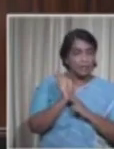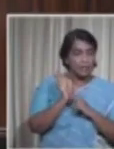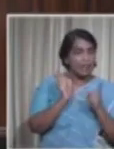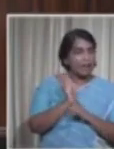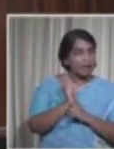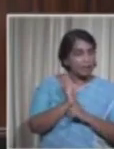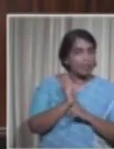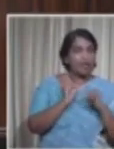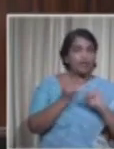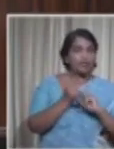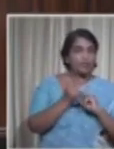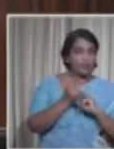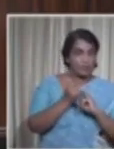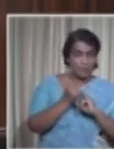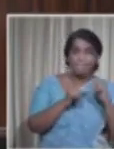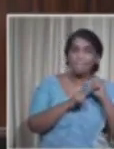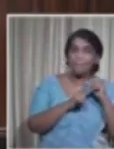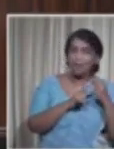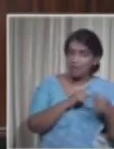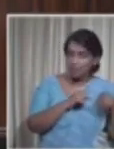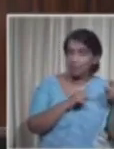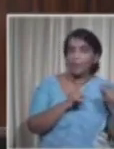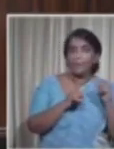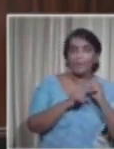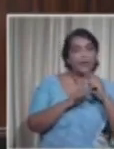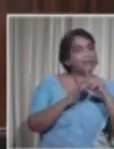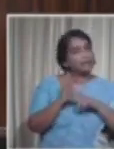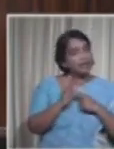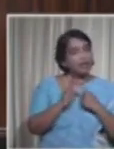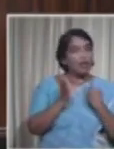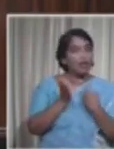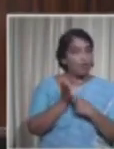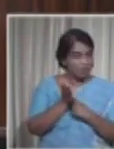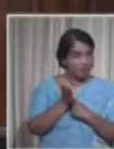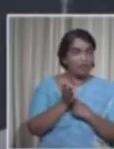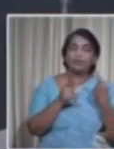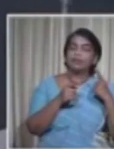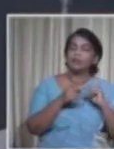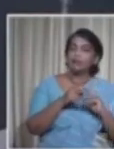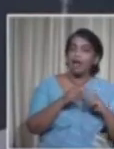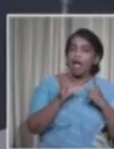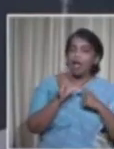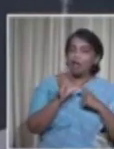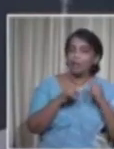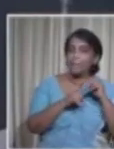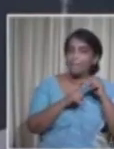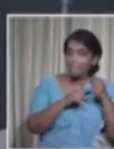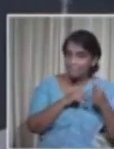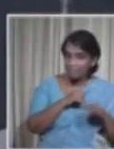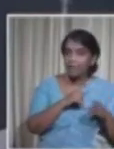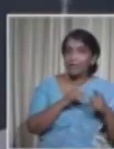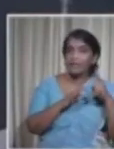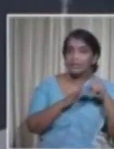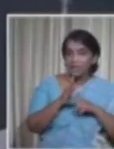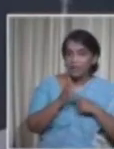මන්ත්‍රීතුමා, දර්ශිනී ප්‍රනාන්දු පුල්ල මන්ත්‍රීතුමා, ප්‍රියංකර ජයරත්න මන්ත්‍රීතුමා, රොෂාන් රණසිංහ මන්ත්‍රීතුමා, අරුන්දික ප්‍රනාන්දු මන්ත්‍රීතුමා සහ